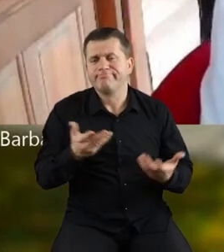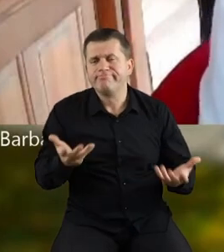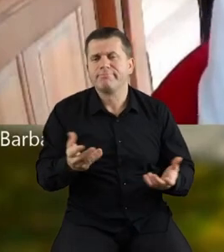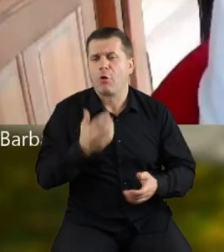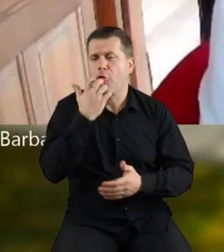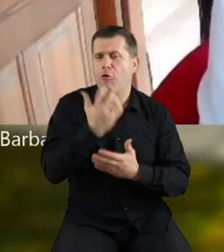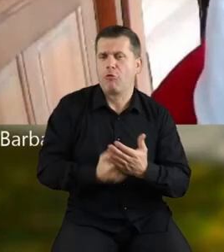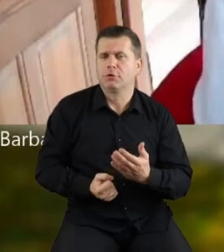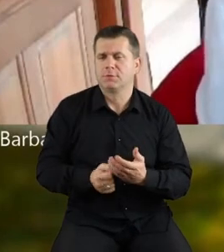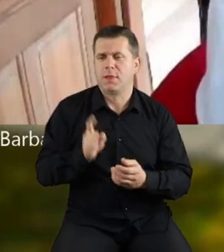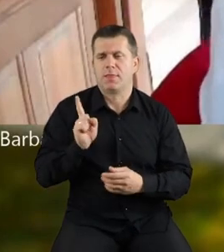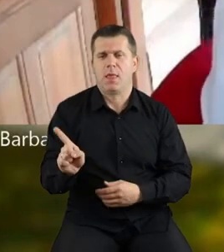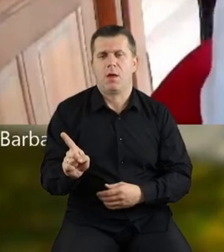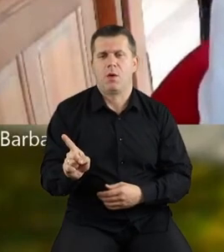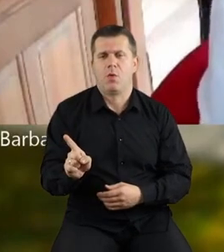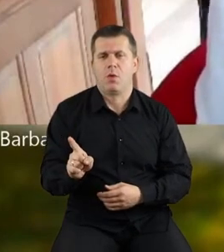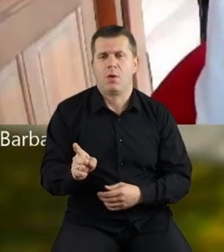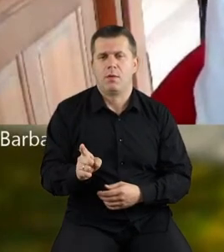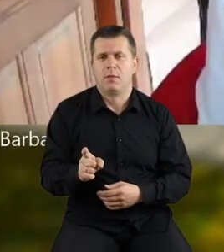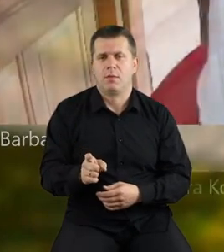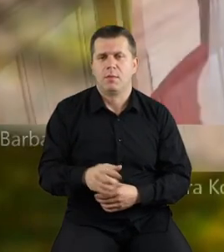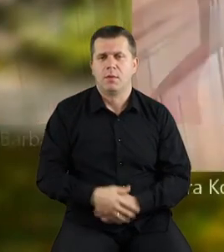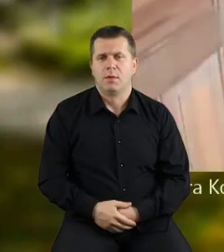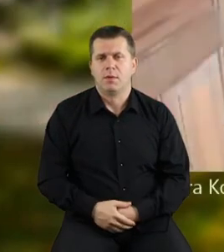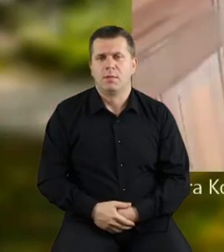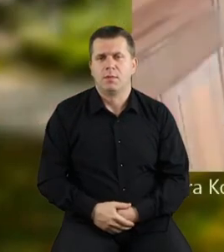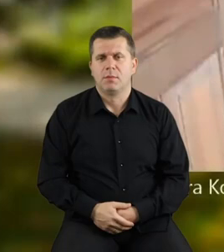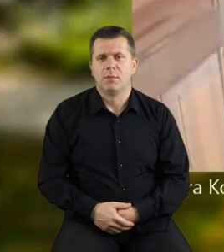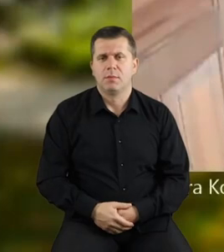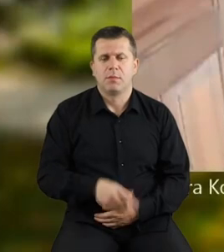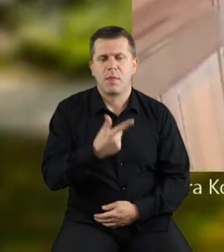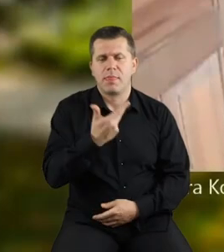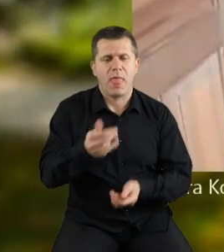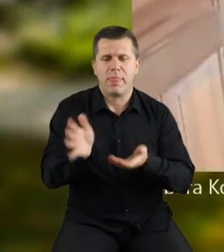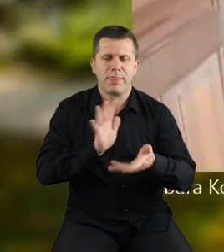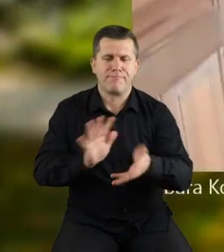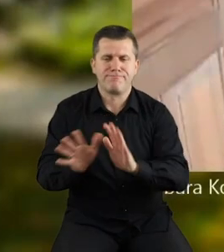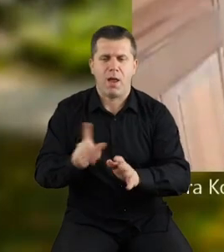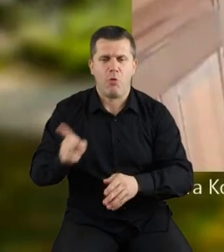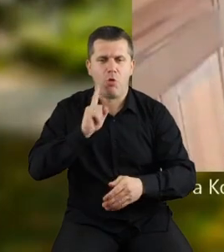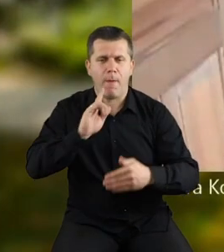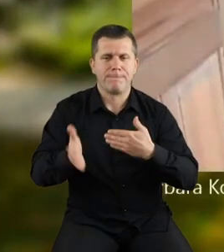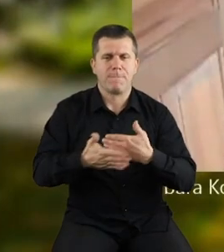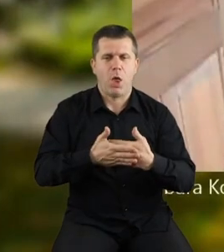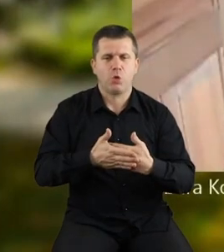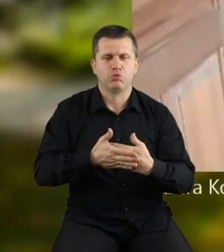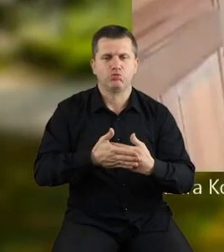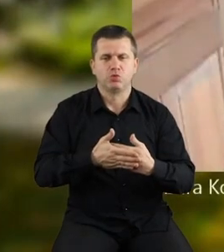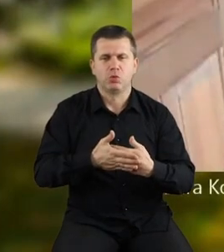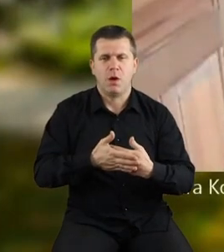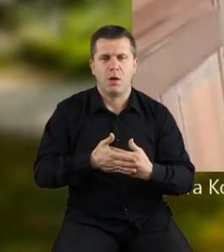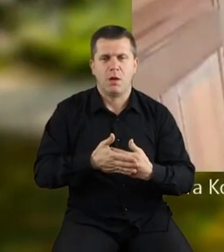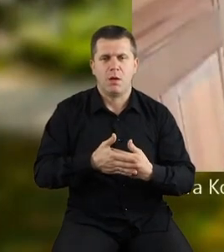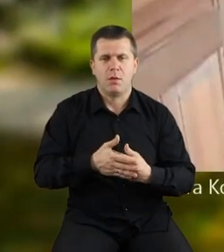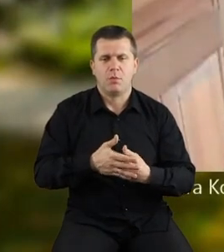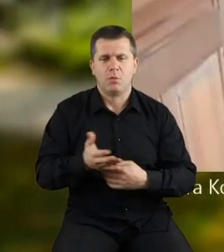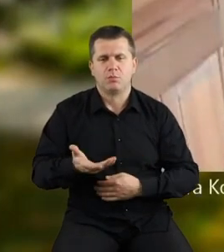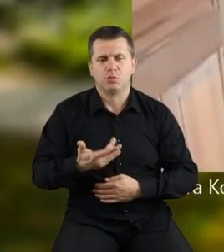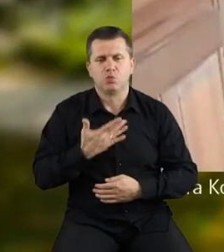zapamiętale korzystała z tego, nie dbając jakby o męża w tym